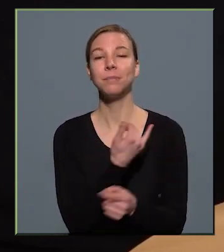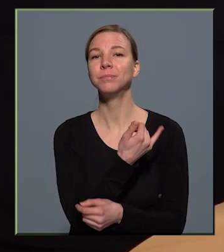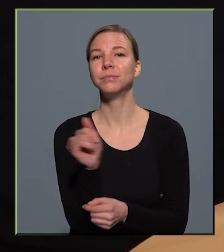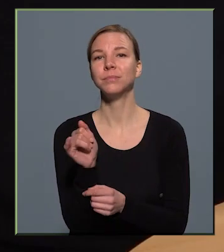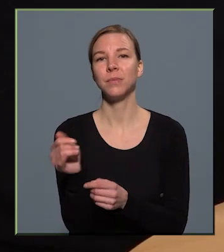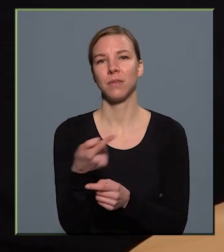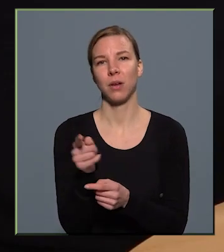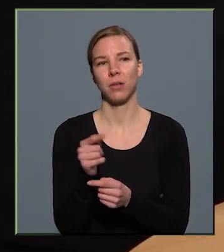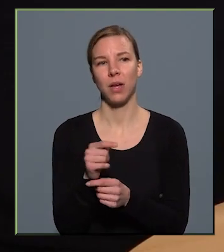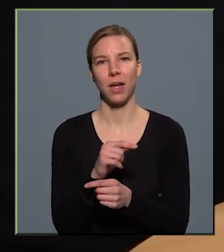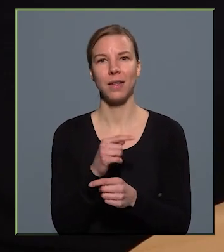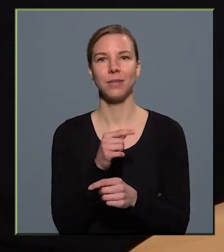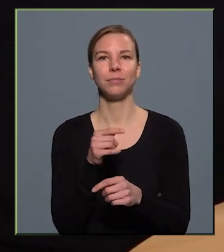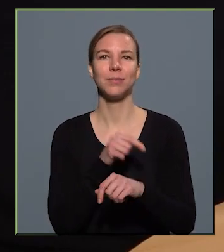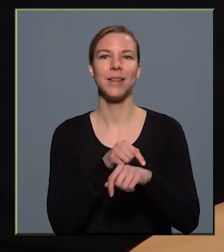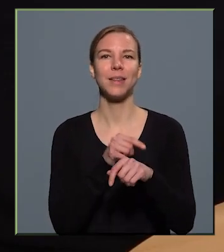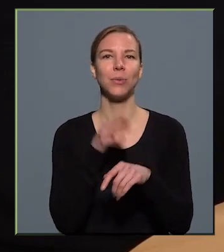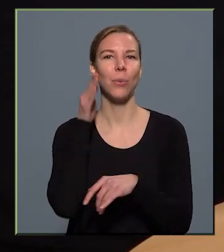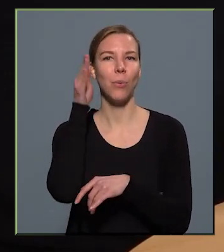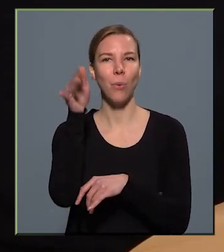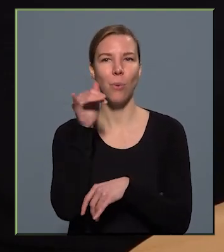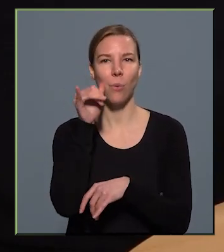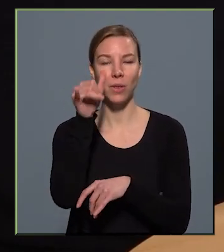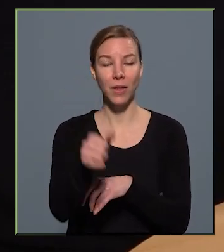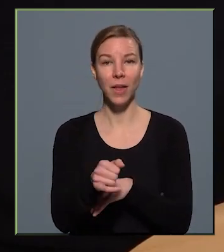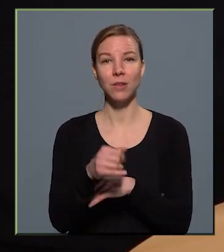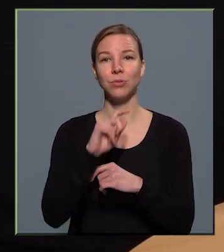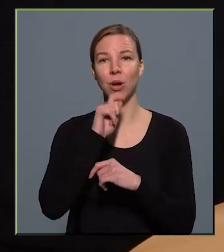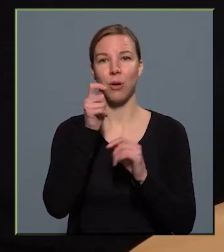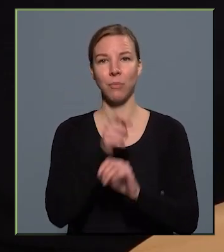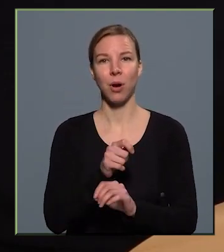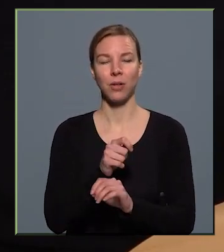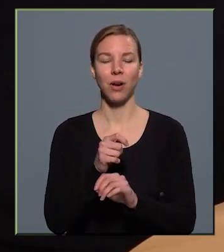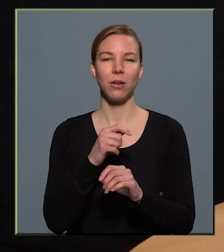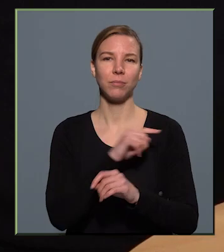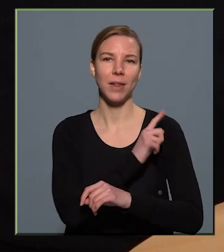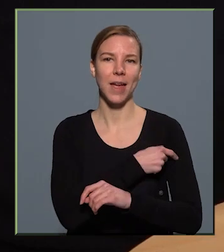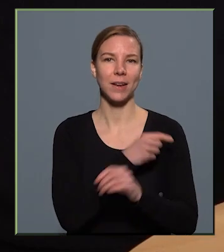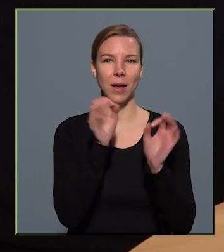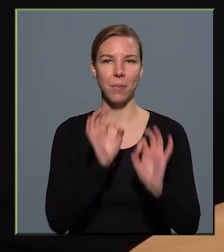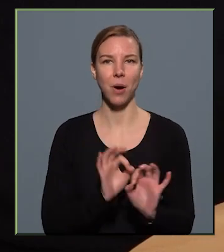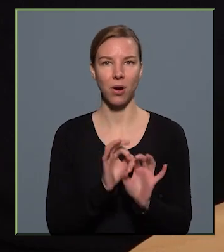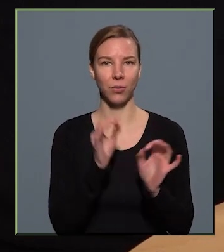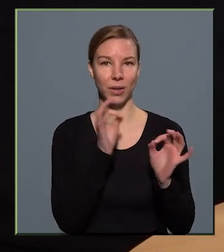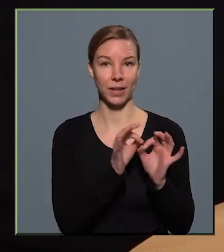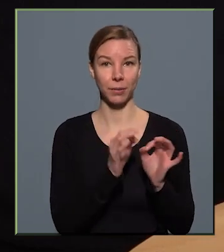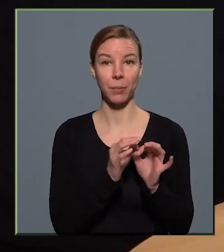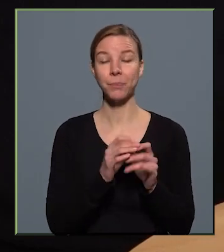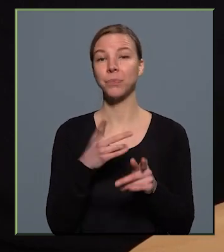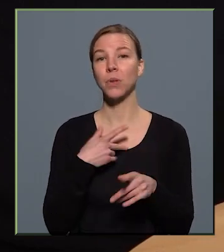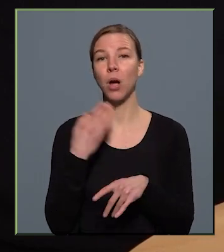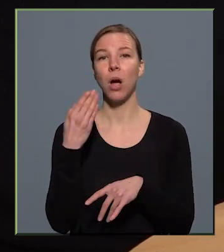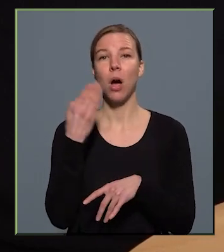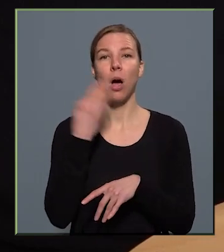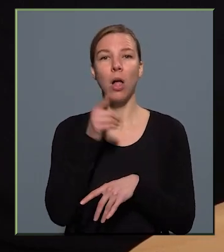egy időutazásra a hazai energiaipar történetében. A hiteles úti kalauz pedig Klavai Richárd, a MAVIR, azaz